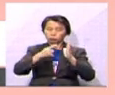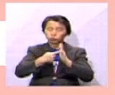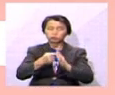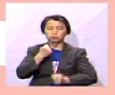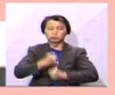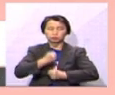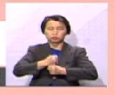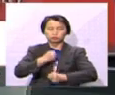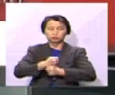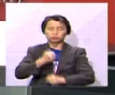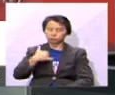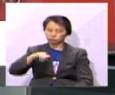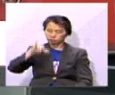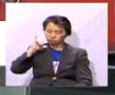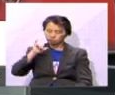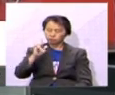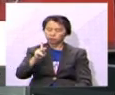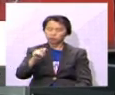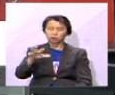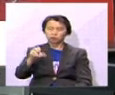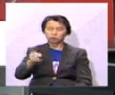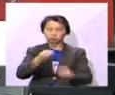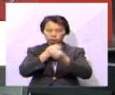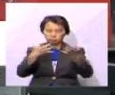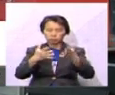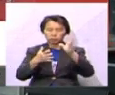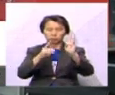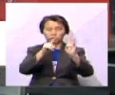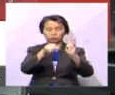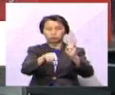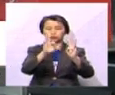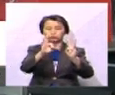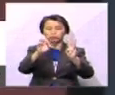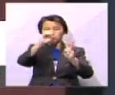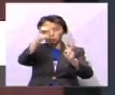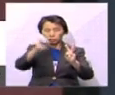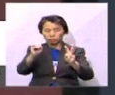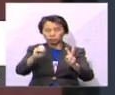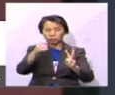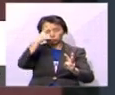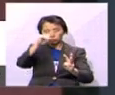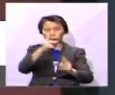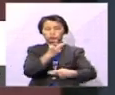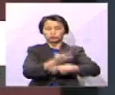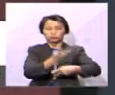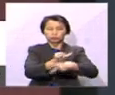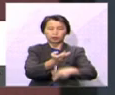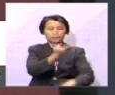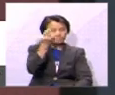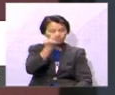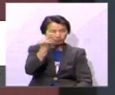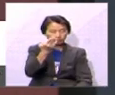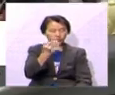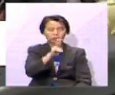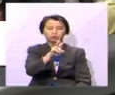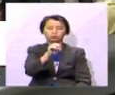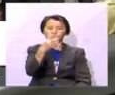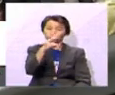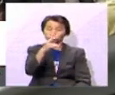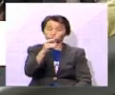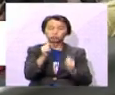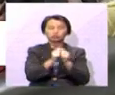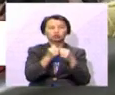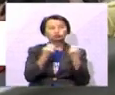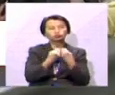bekerja. Semalam, KWSP mengumumkan 6.9% kadar dividen untuk simpanan konvensional 2017